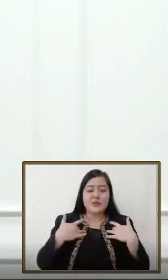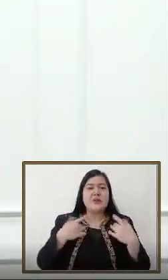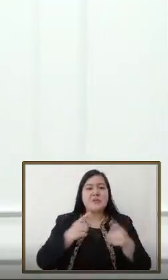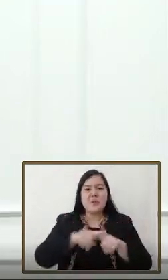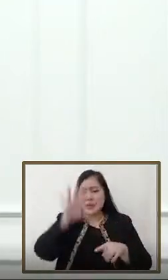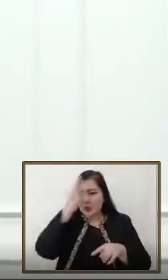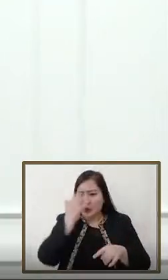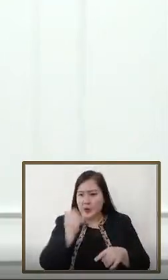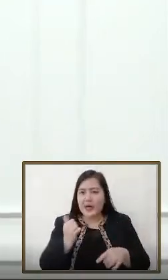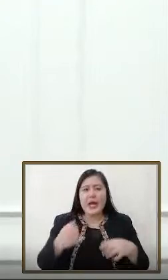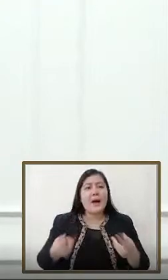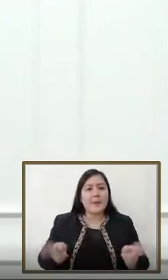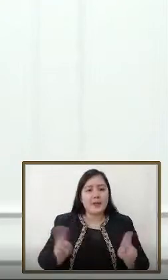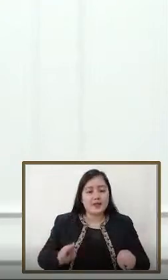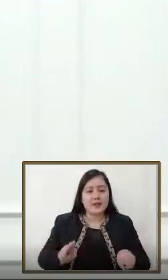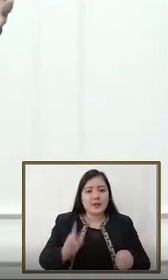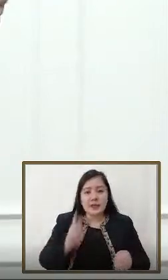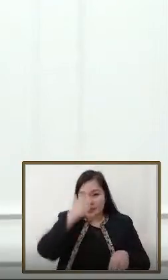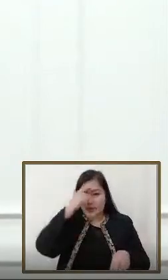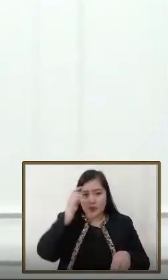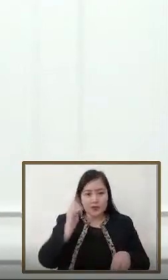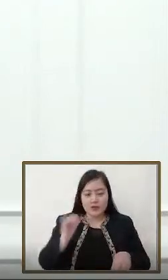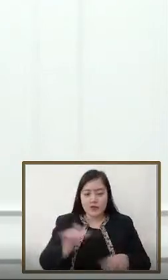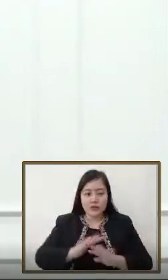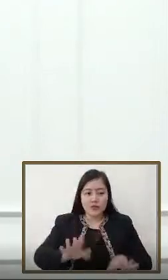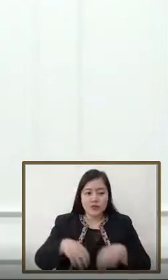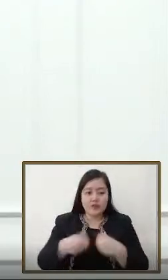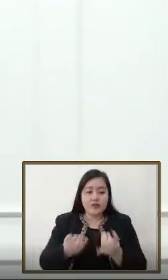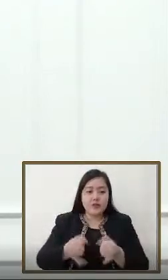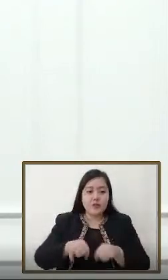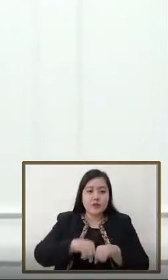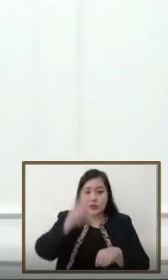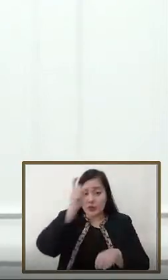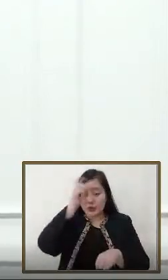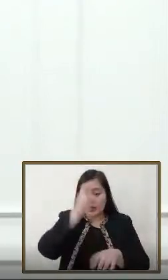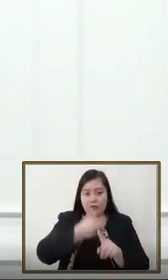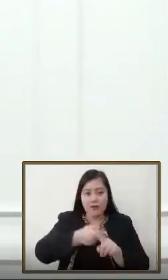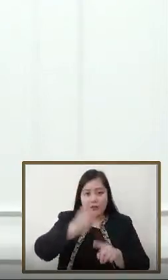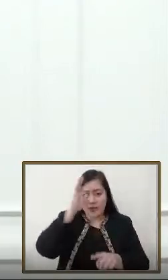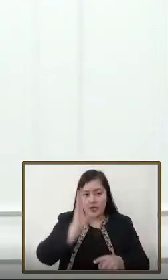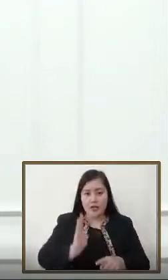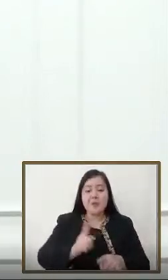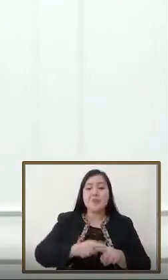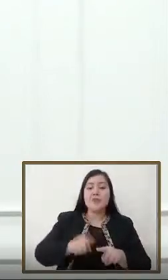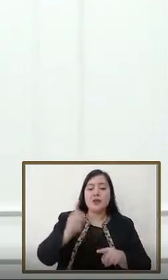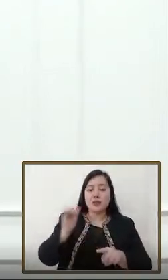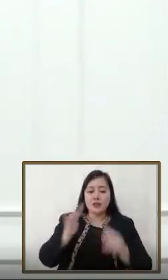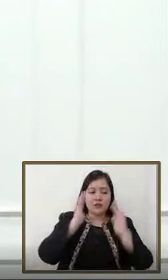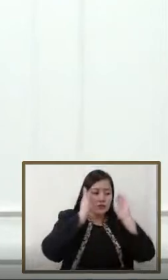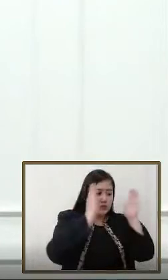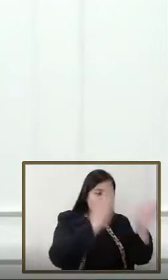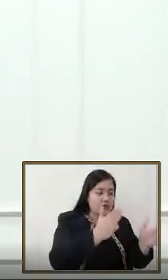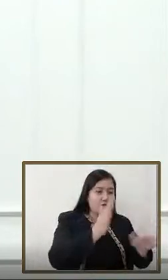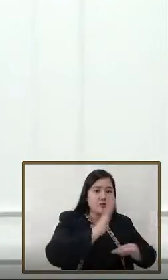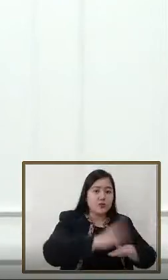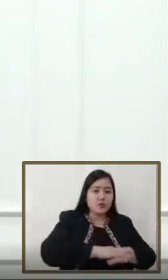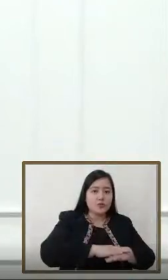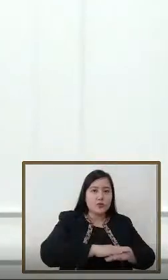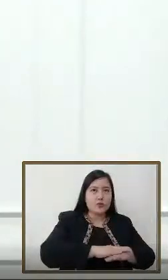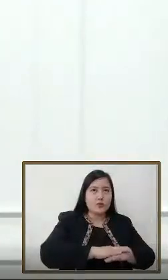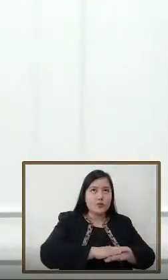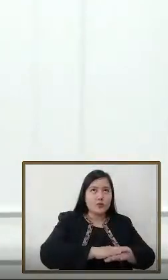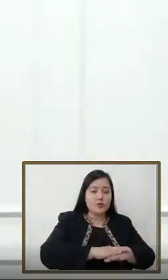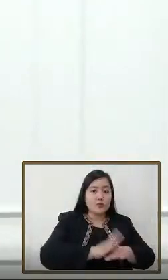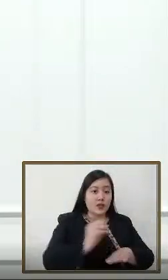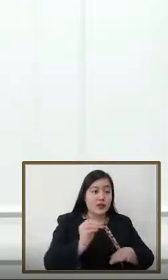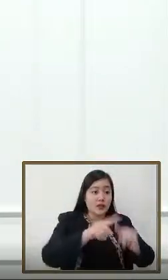nila pinapahalagan yung wisdom na mula sa Diyos, kundi yung kanilang binibigang pansin at doon sila nag-rely sa kanilang